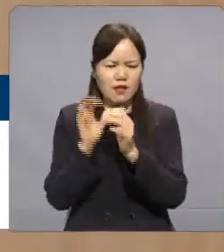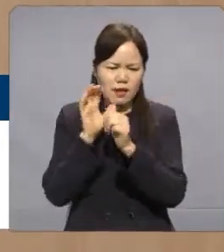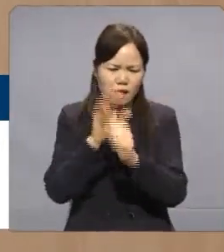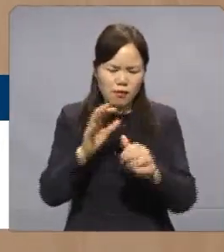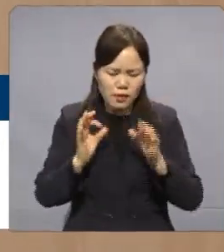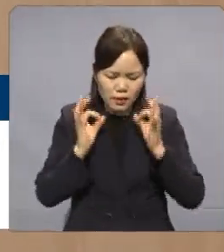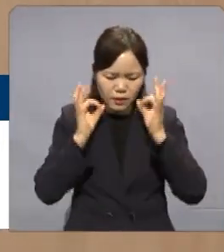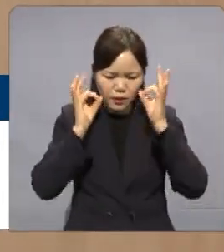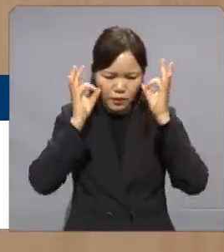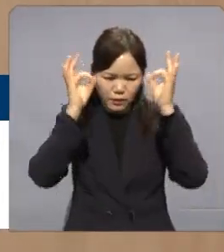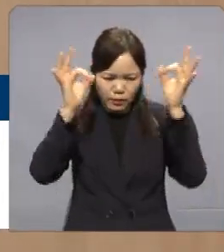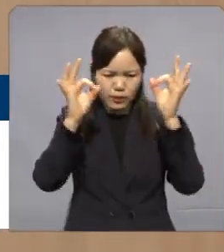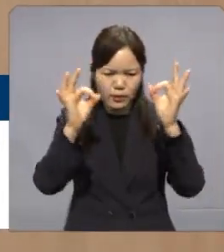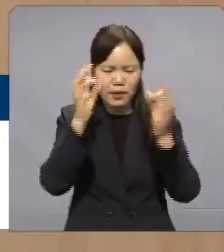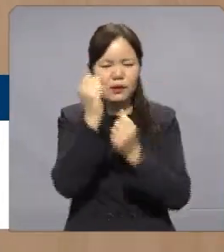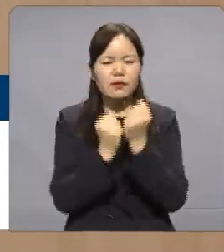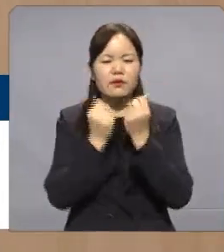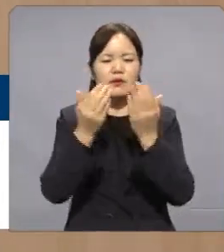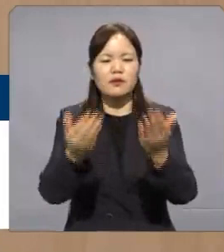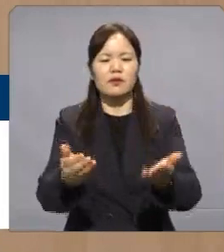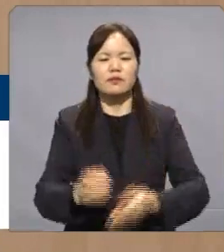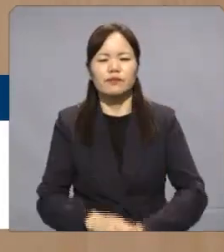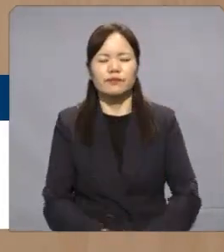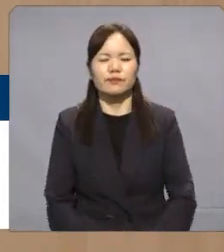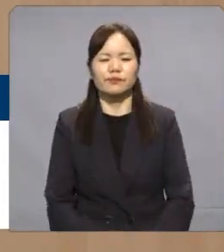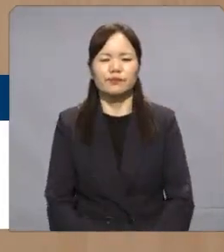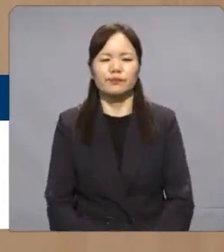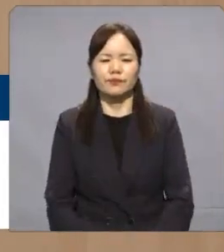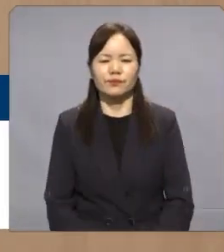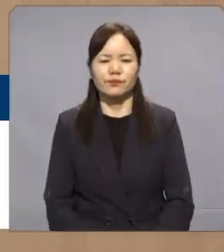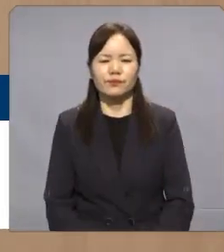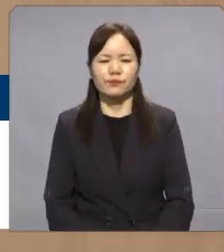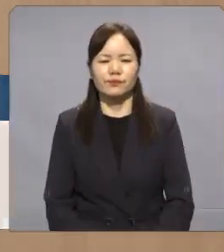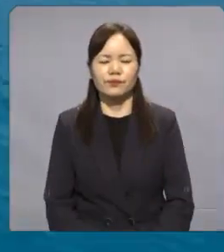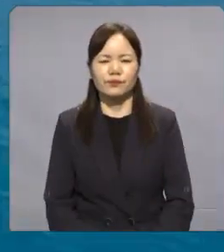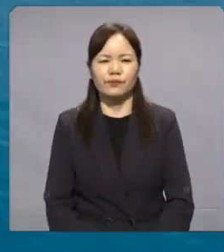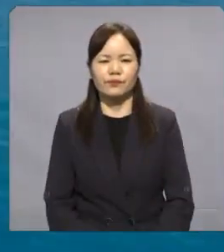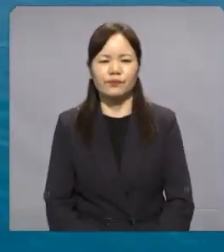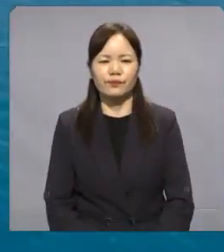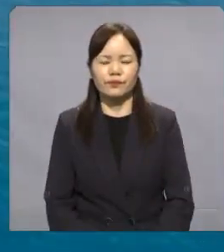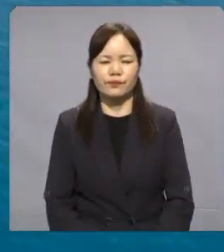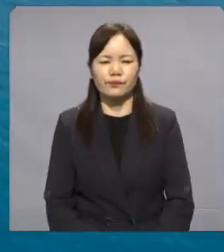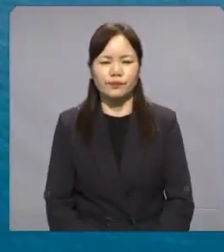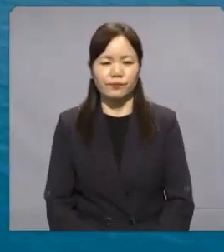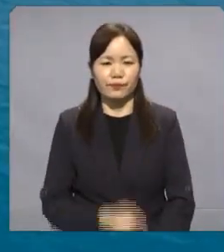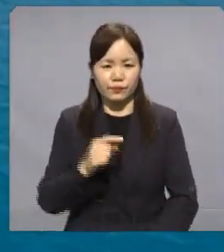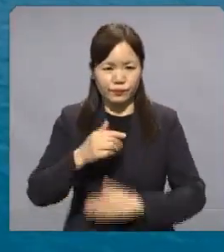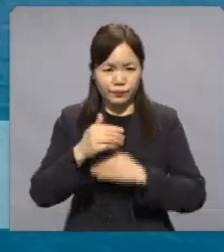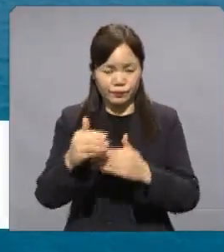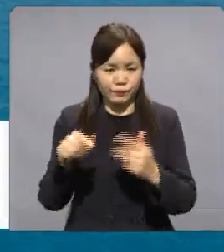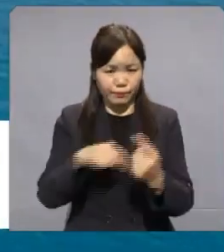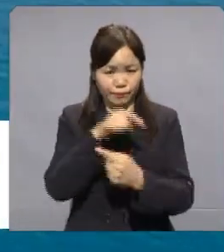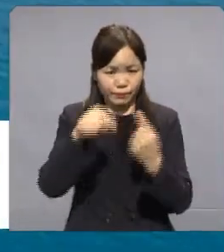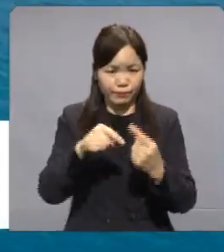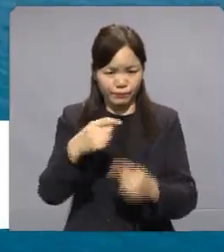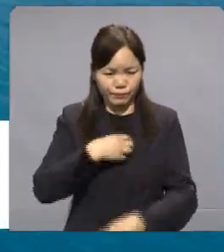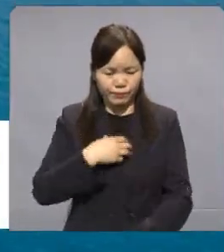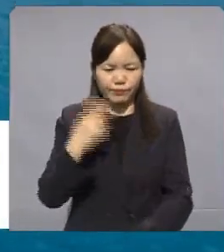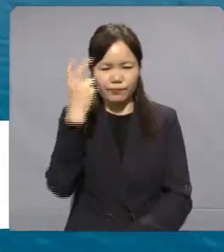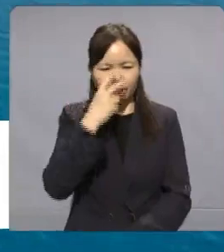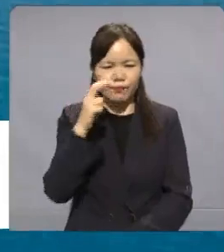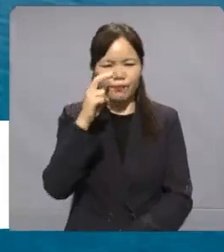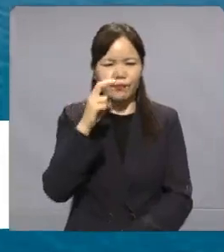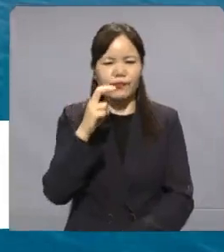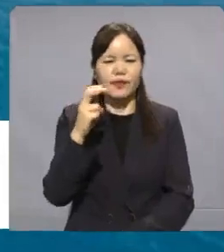억제의 노력을 한다고 설명드릴 수 있겠습니다. 이런 절차를 운용하는 위기 관리